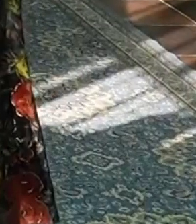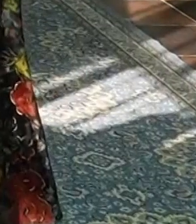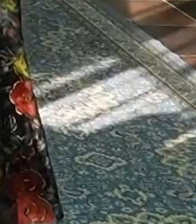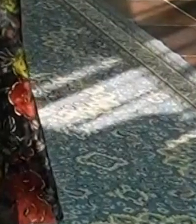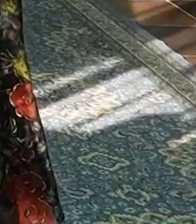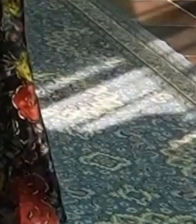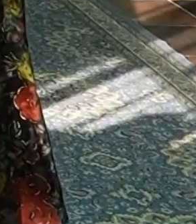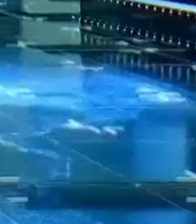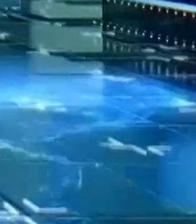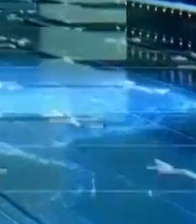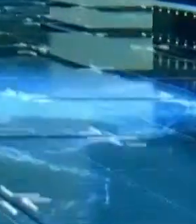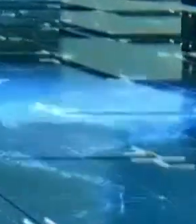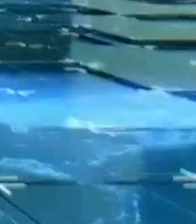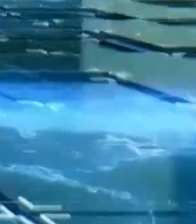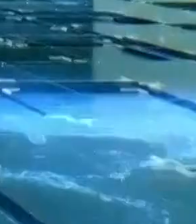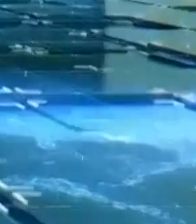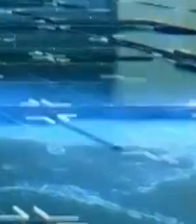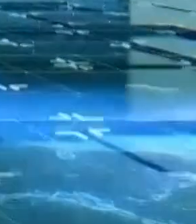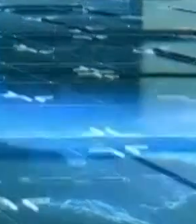телеарнасы.